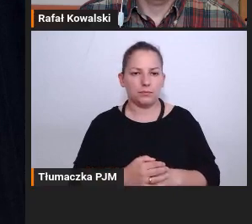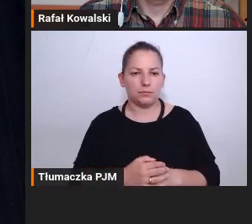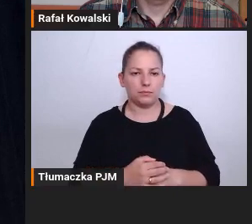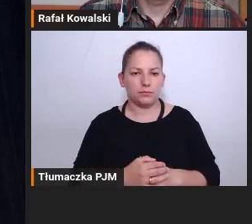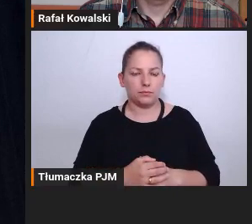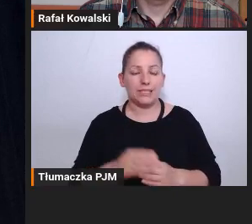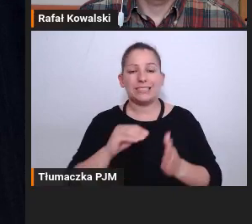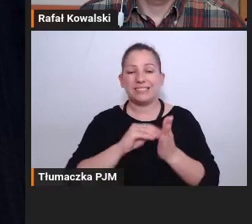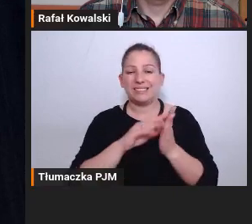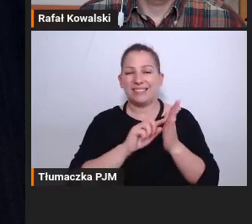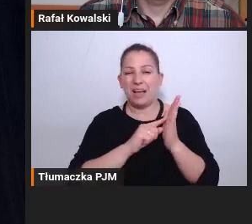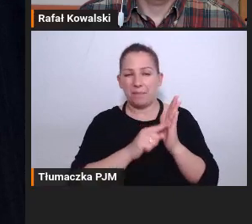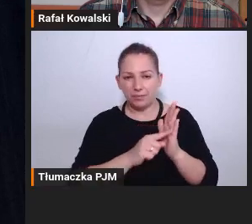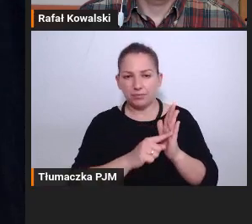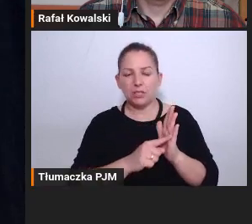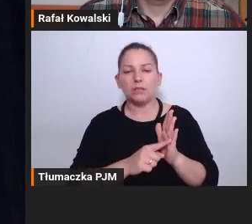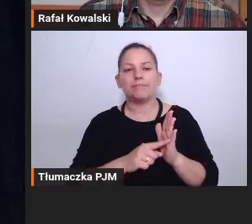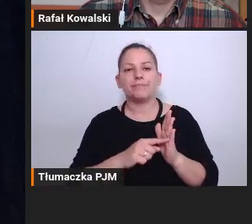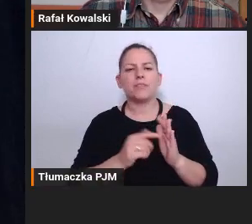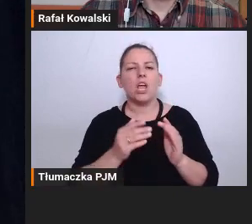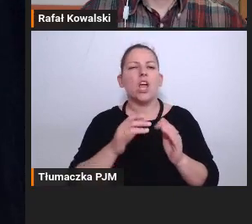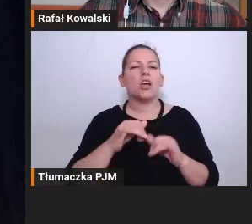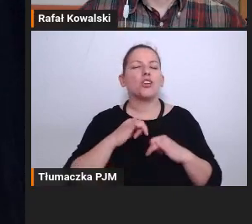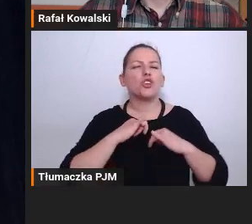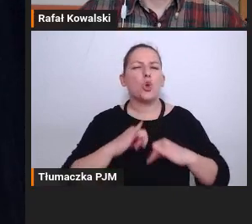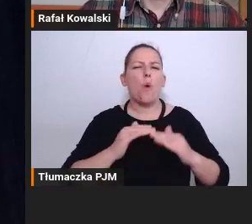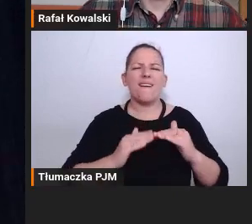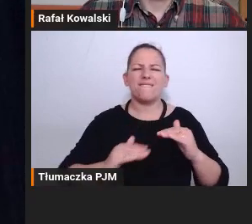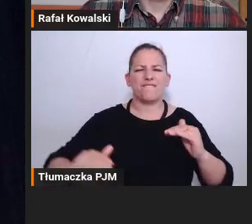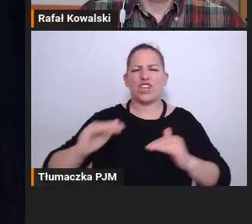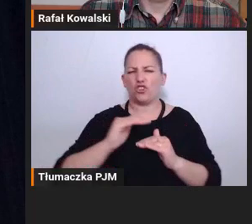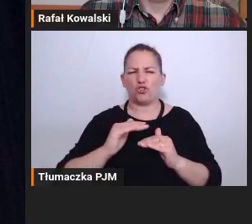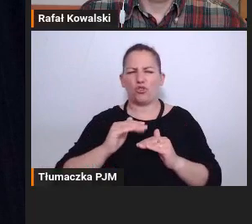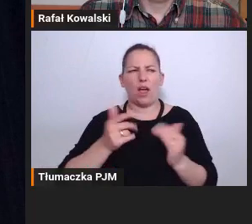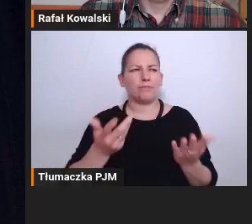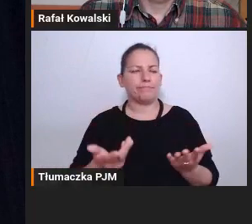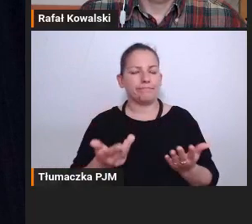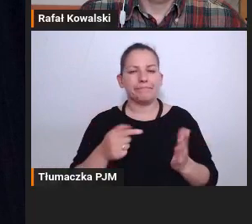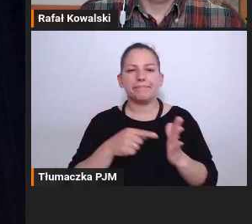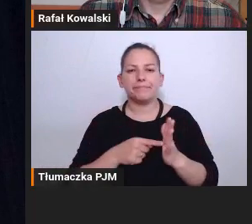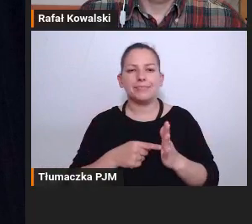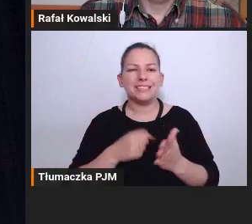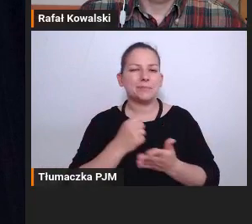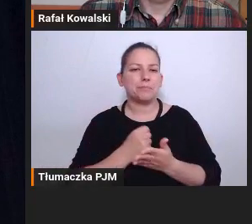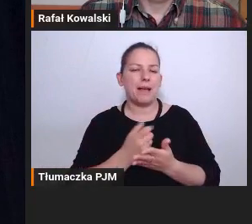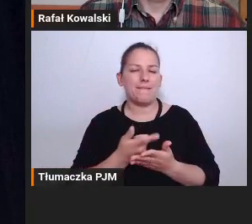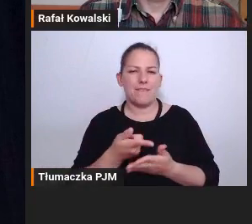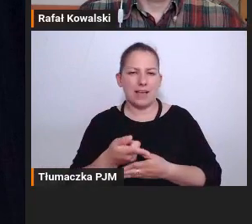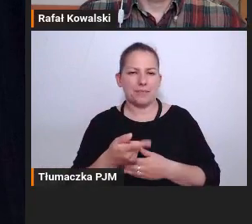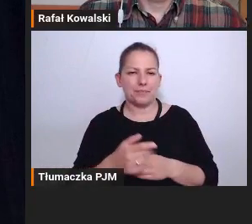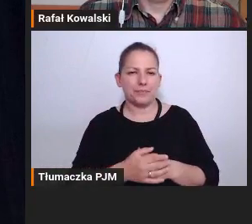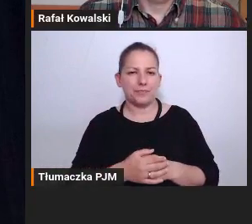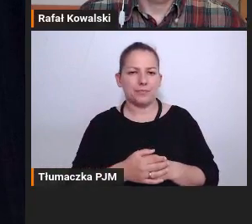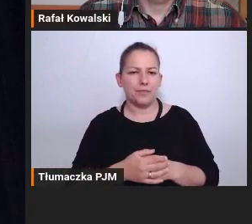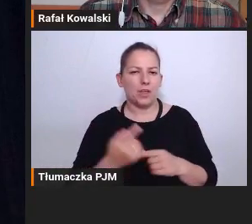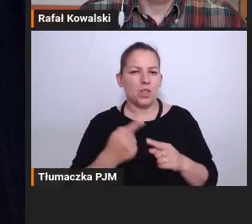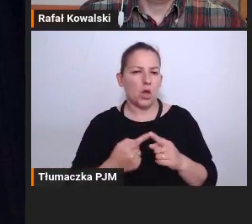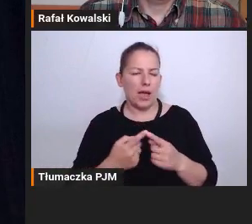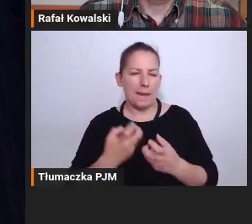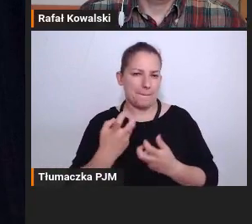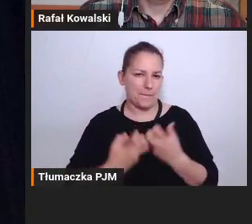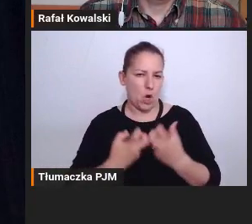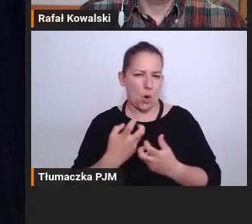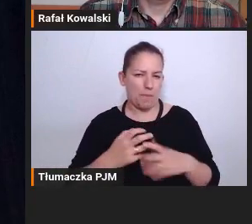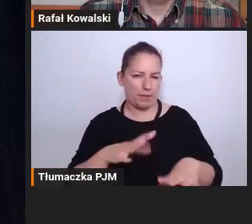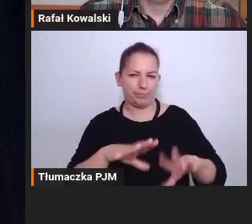Zapis mówi o sile wyższej. No i tutaj ta kwestia siły wyższej jest troszkę